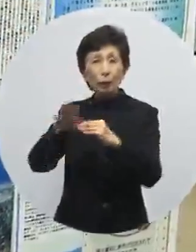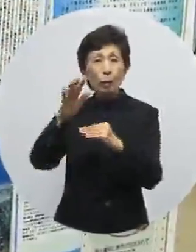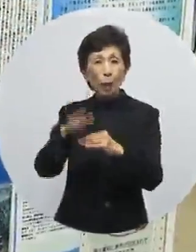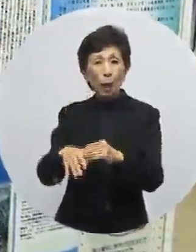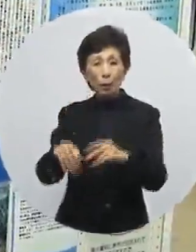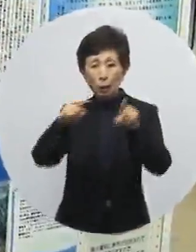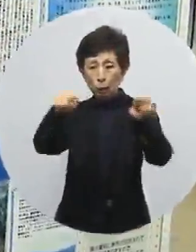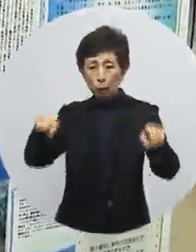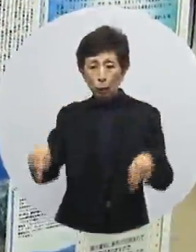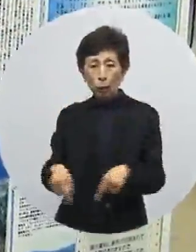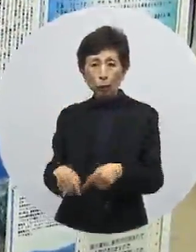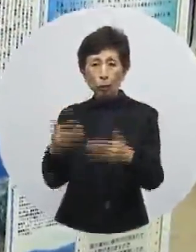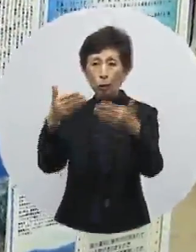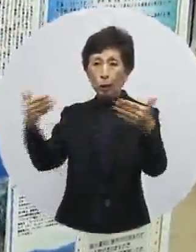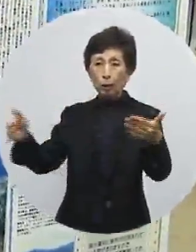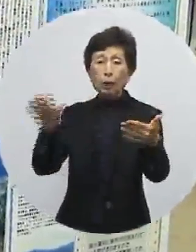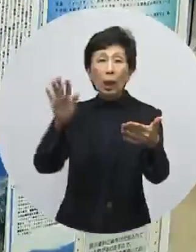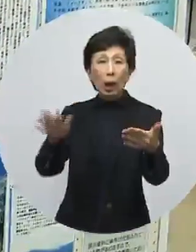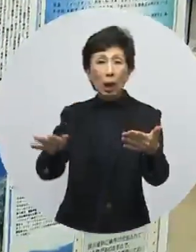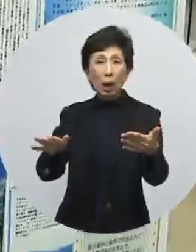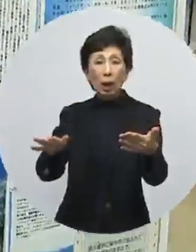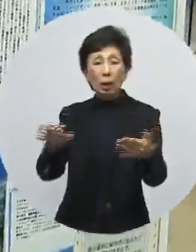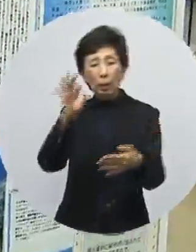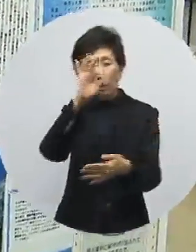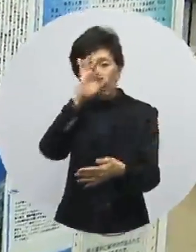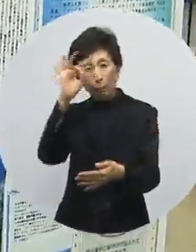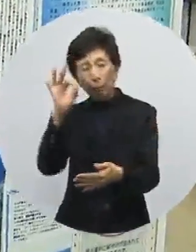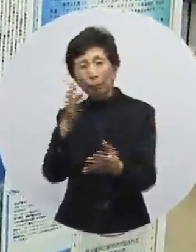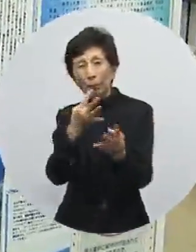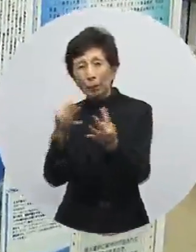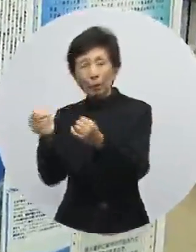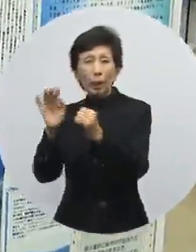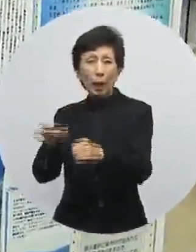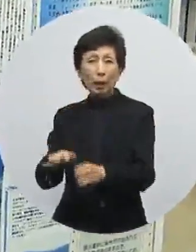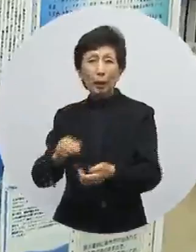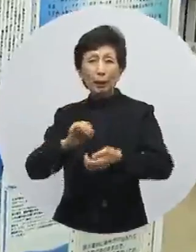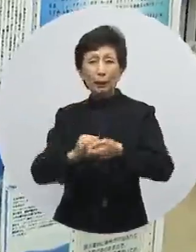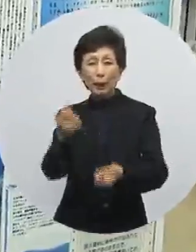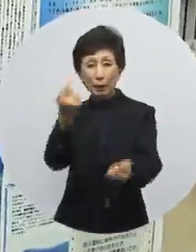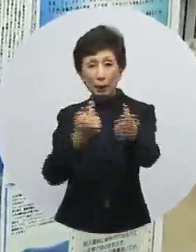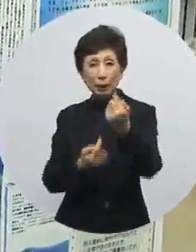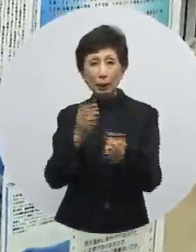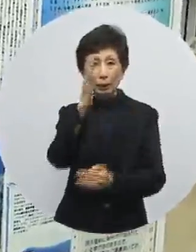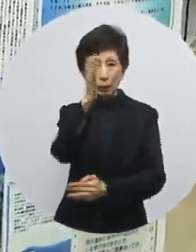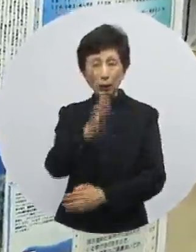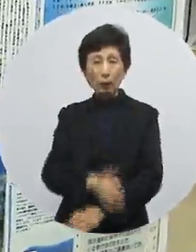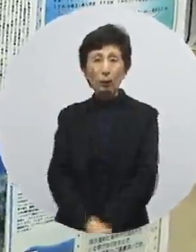ているので本当に見応えが十分ですよ。ぜひ皆さんも来てみてください。